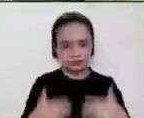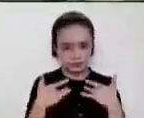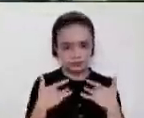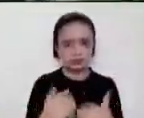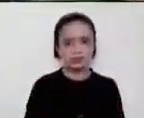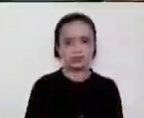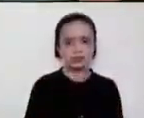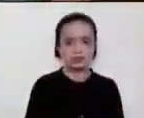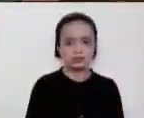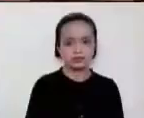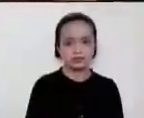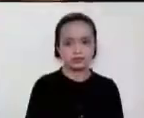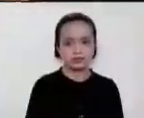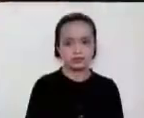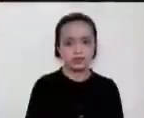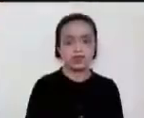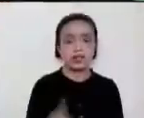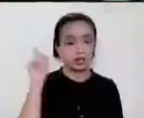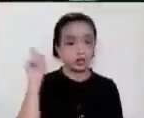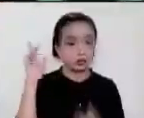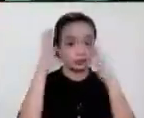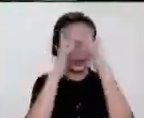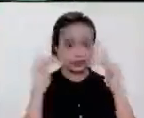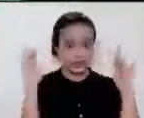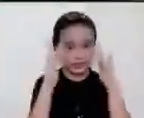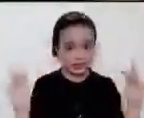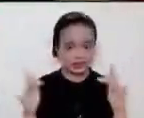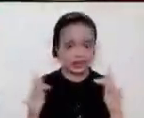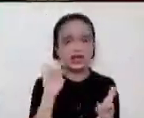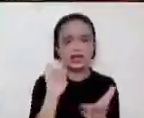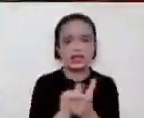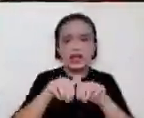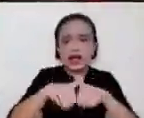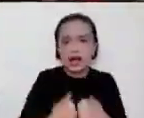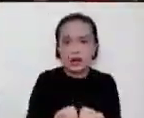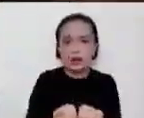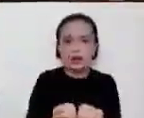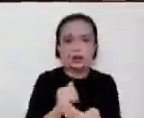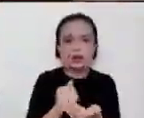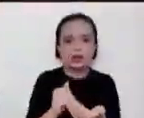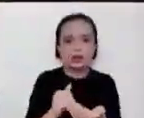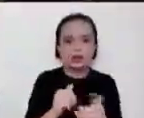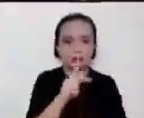At ang fiestang ito ay isa lamang paraan ng pasasalamat ng mga deboto ng